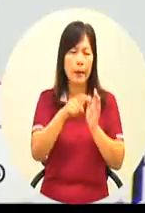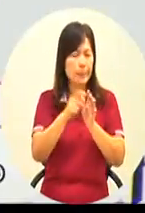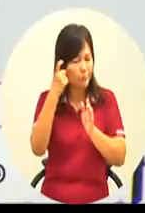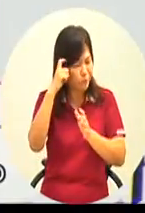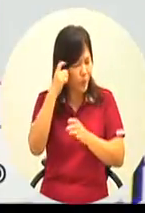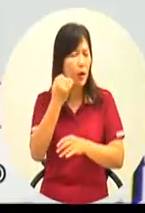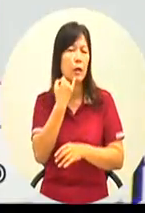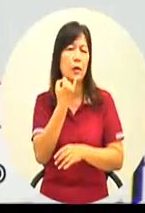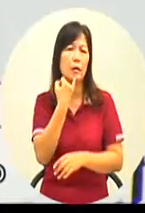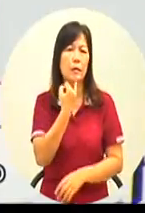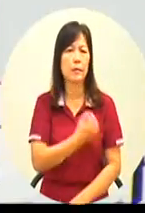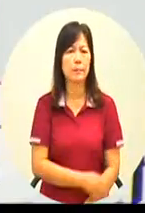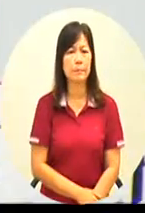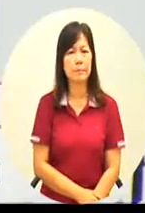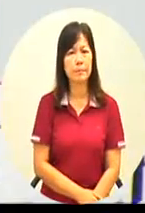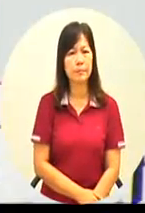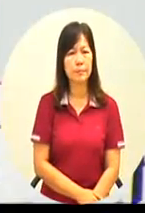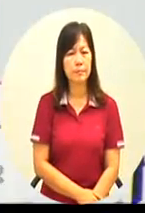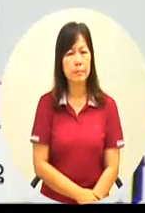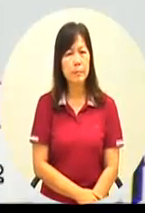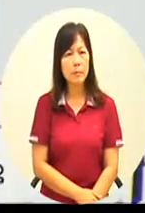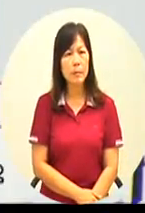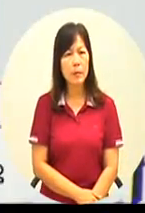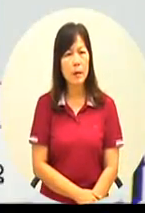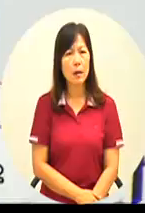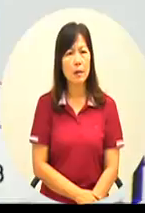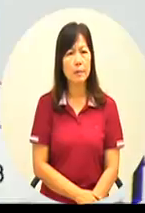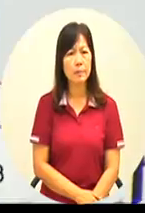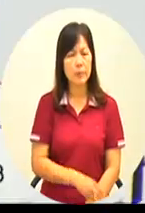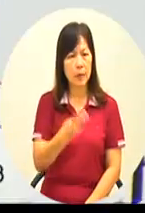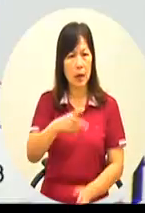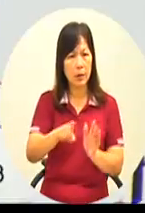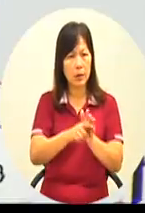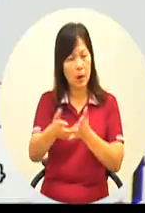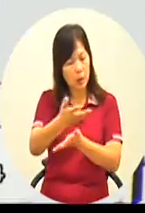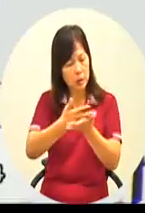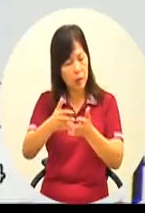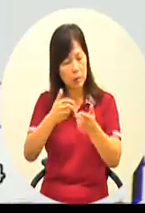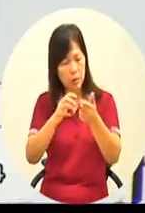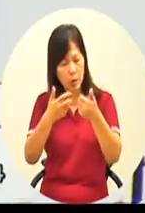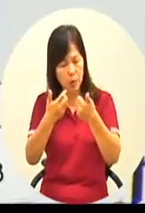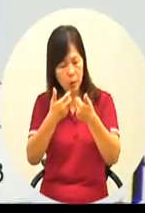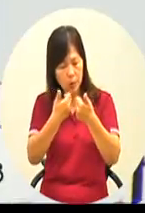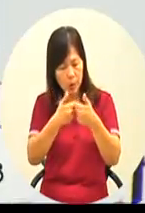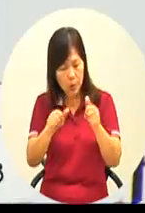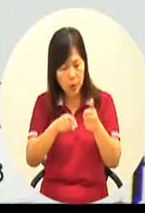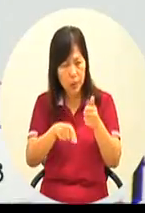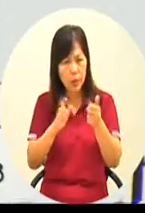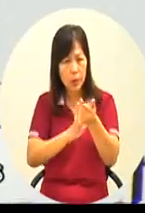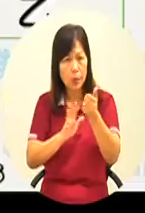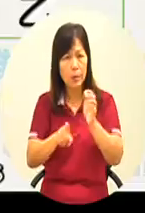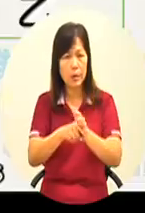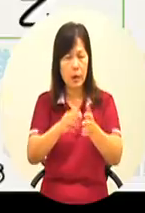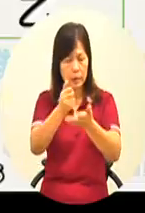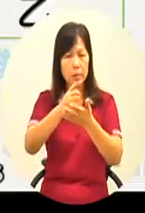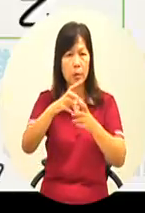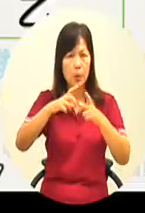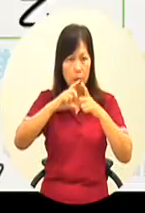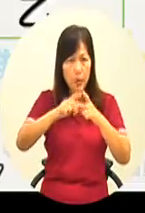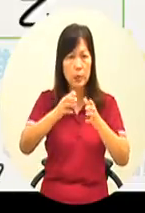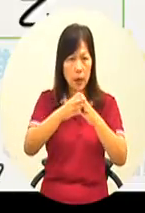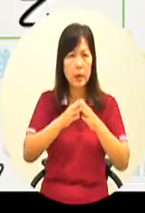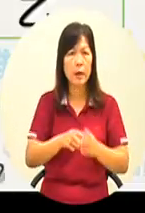性了哈。好，那接下来我有一个调解委员会问题，等一下也要请民政局长做个回答哈。这个是